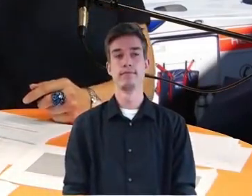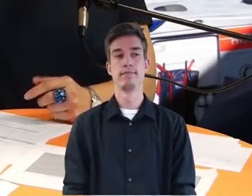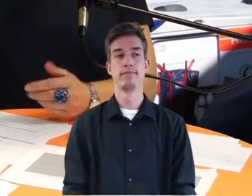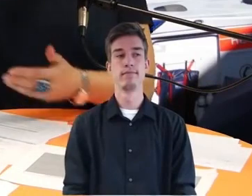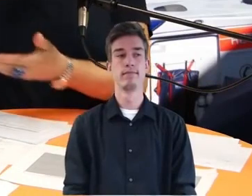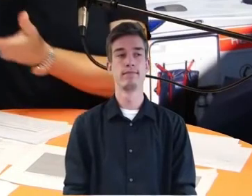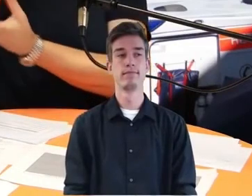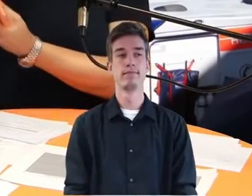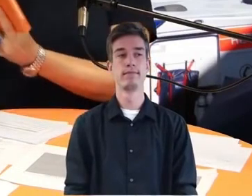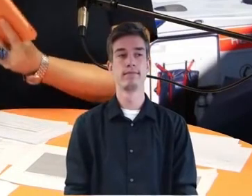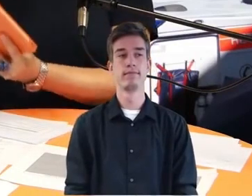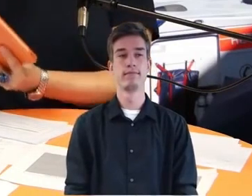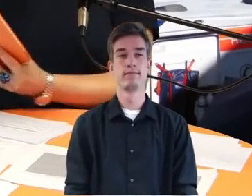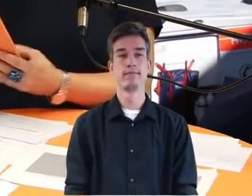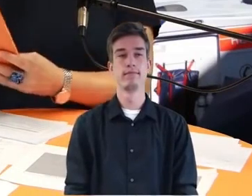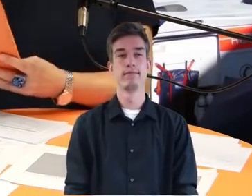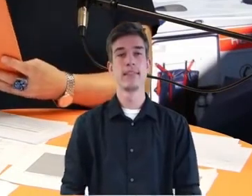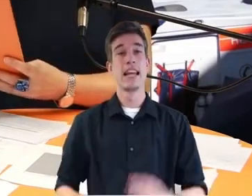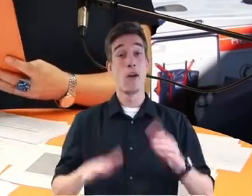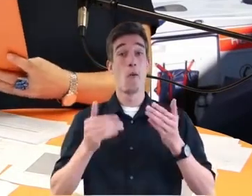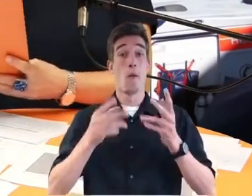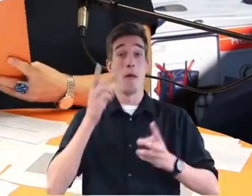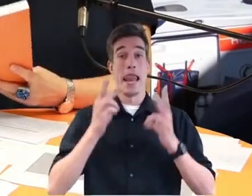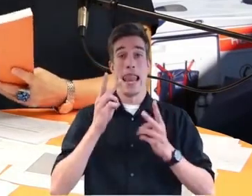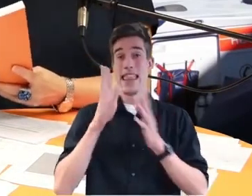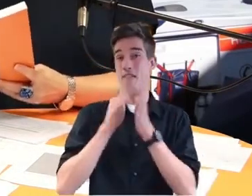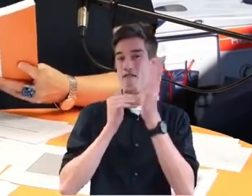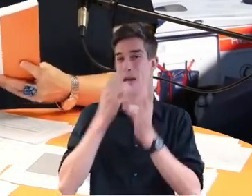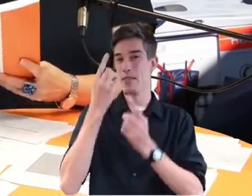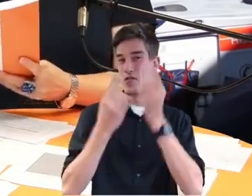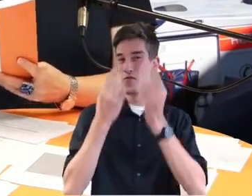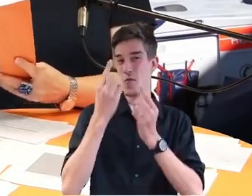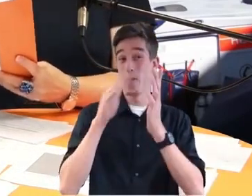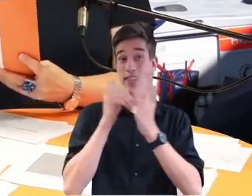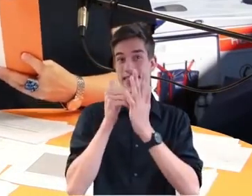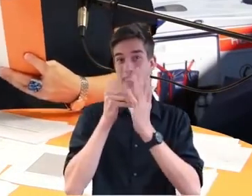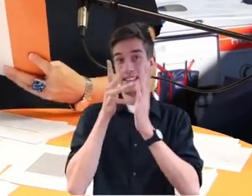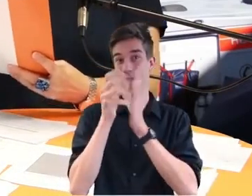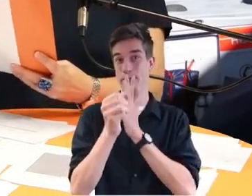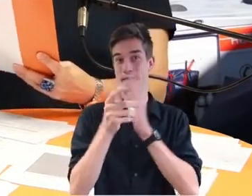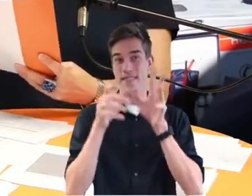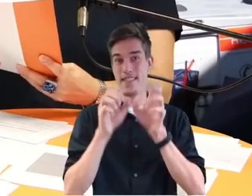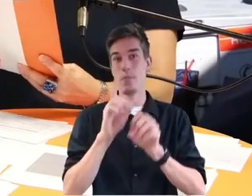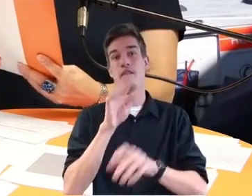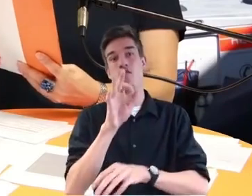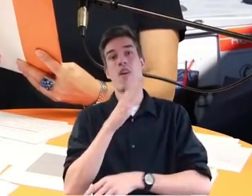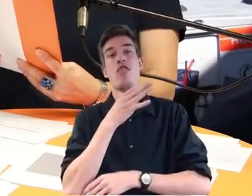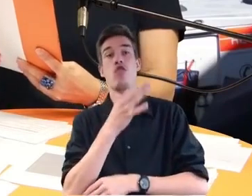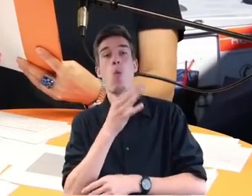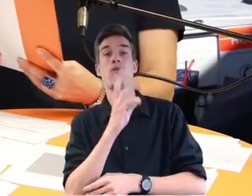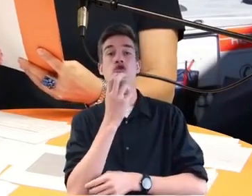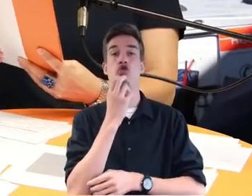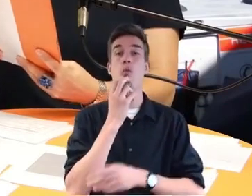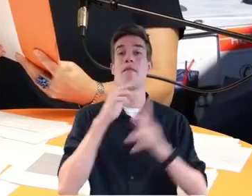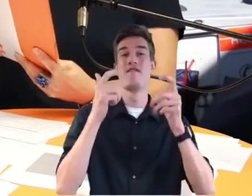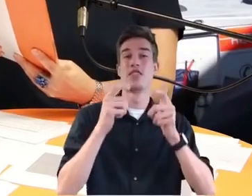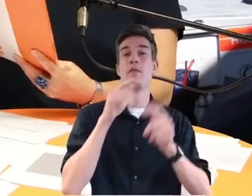ist, spiegelt. Mit den grünen, genau, Dings. Autarke Notstromversorgung der